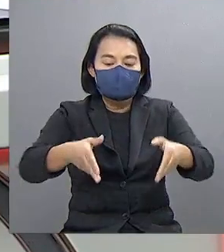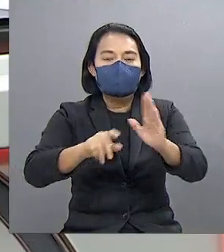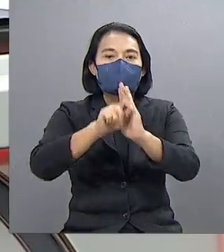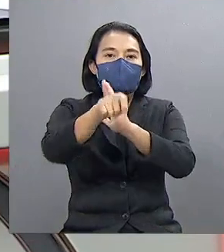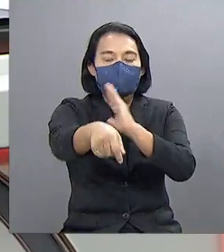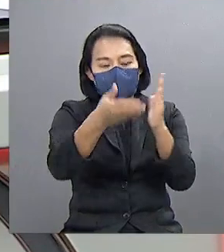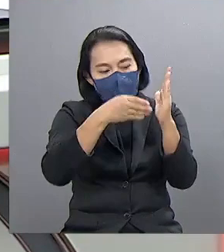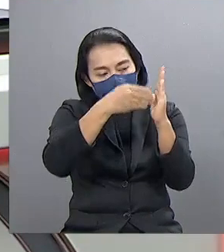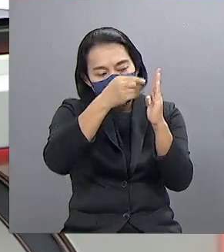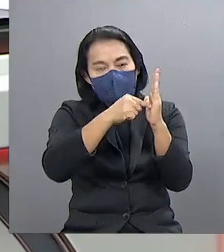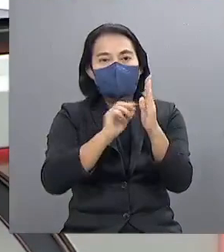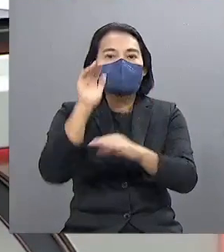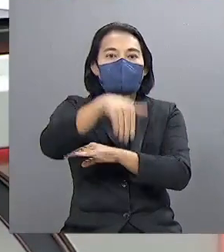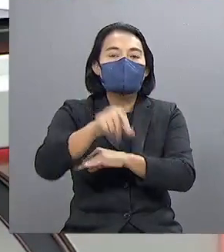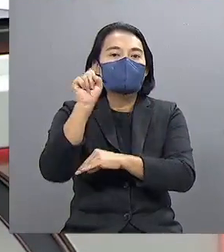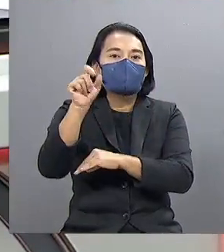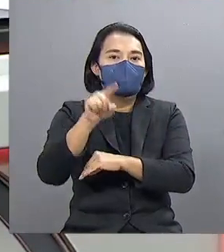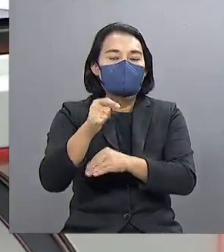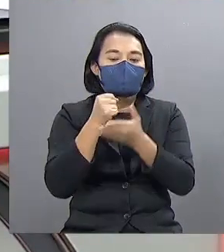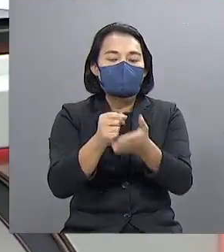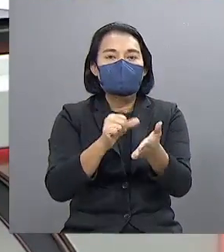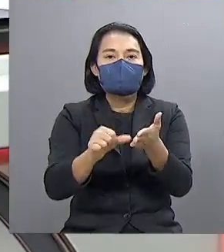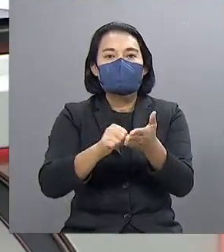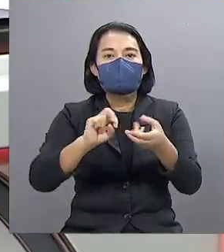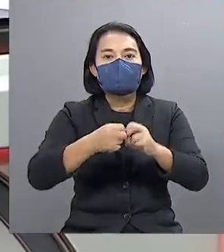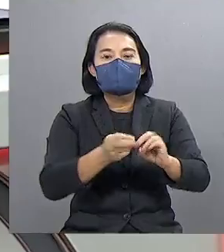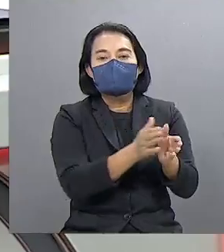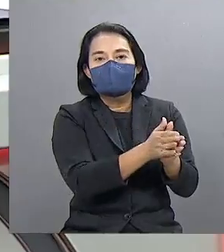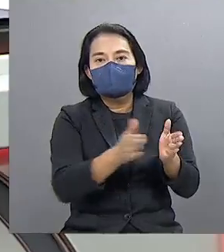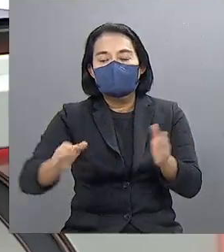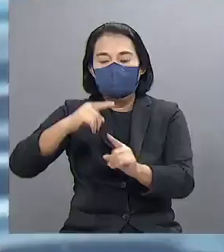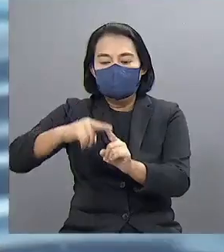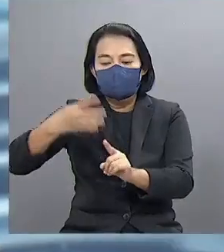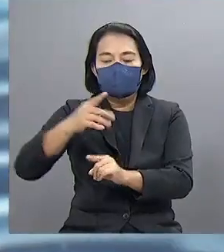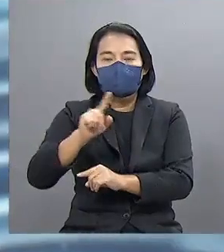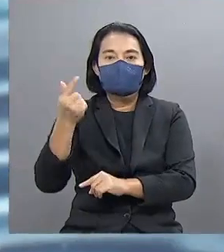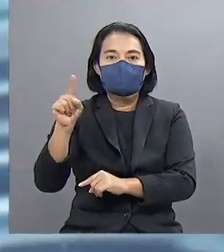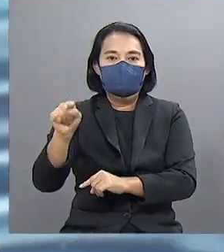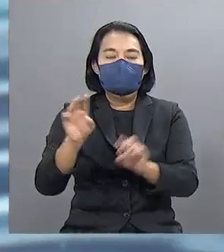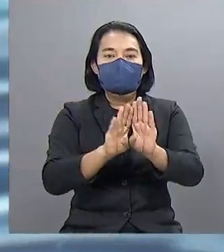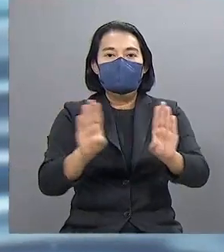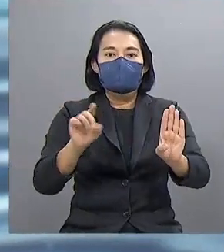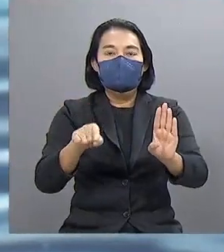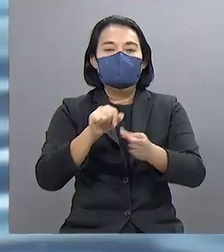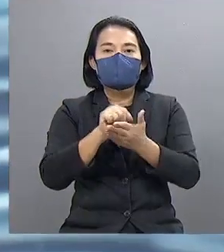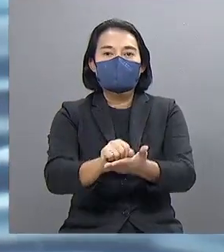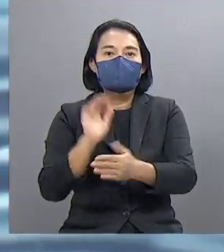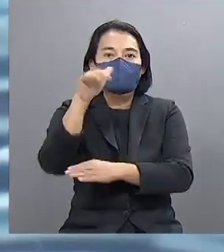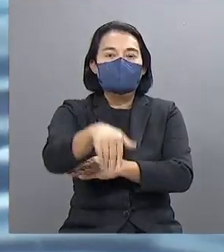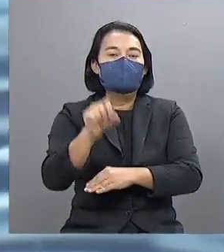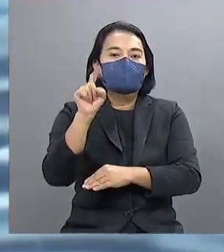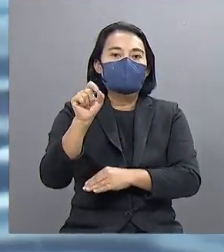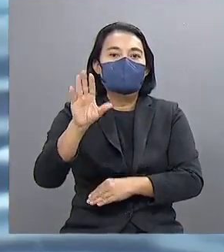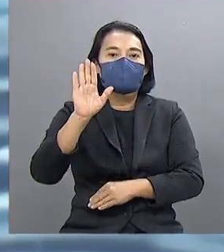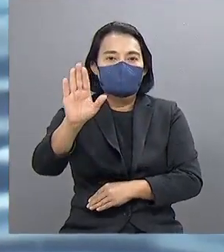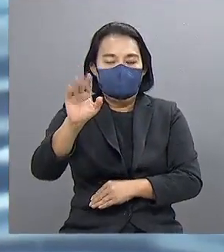ก้ไขปัญหาการจราจรจนไปถึงวันที่11เมษายนนี้เลยค่ะขณะที่การจราจรบนถนนมิตรภาพวันนี้ก็เริ่มหนา